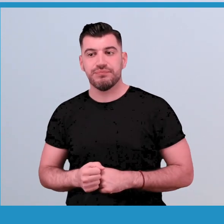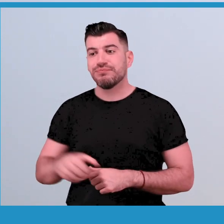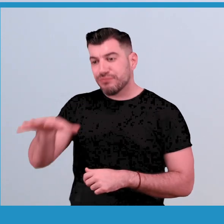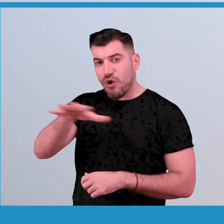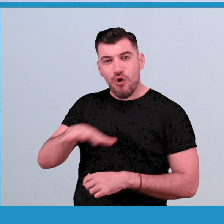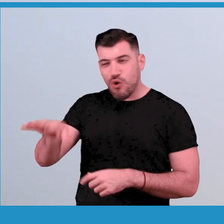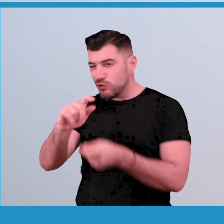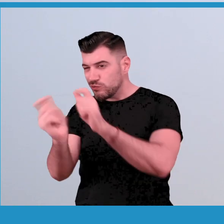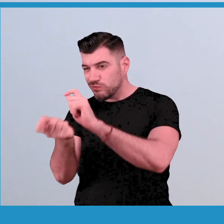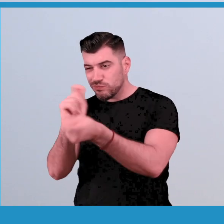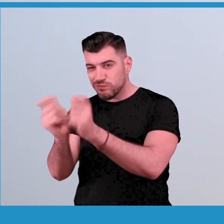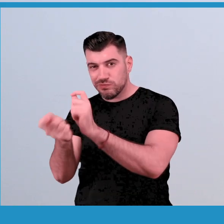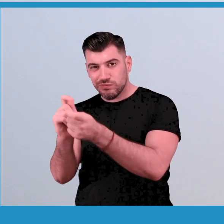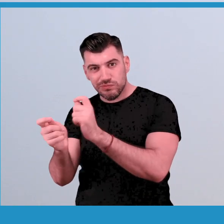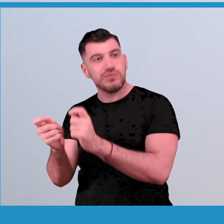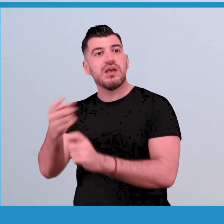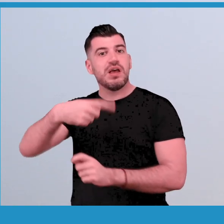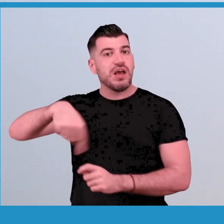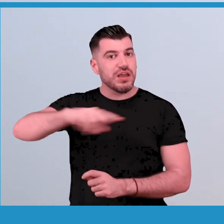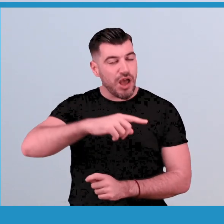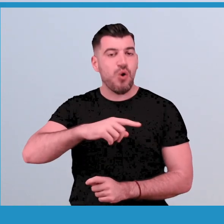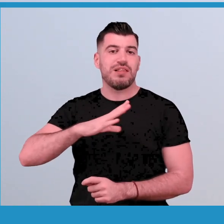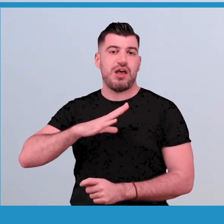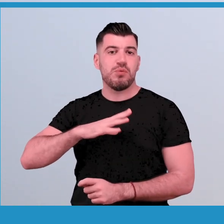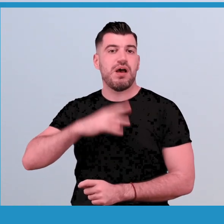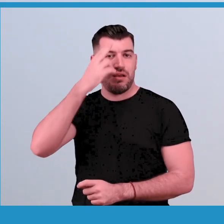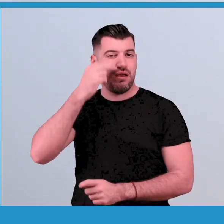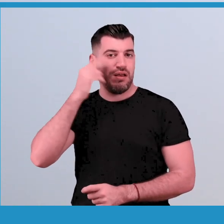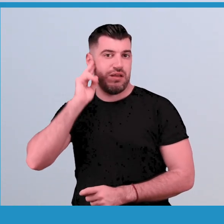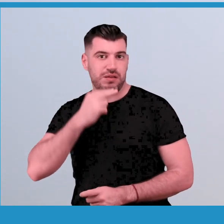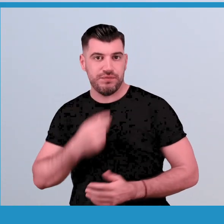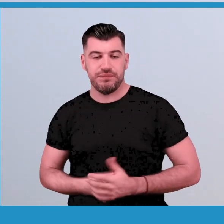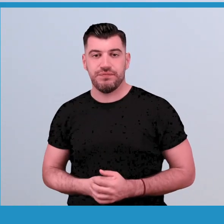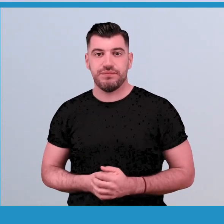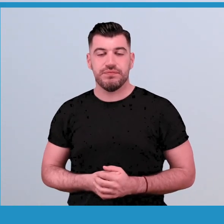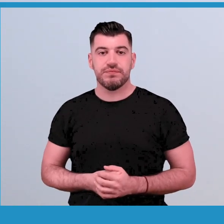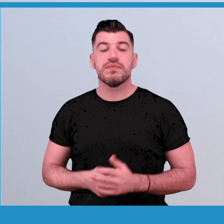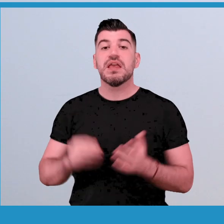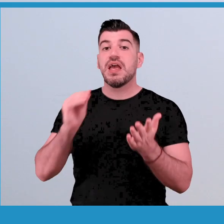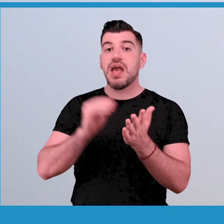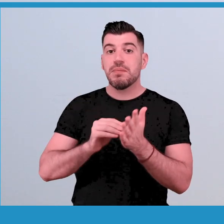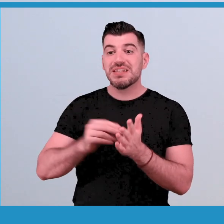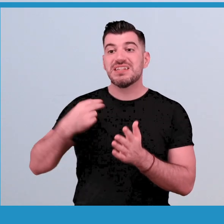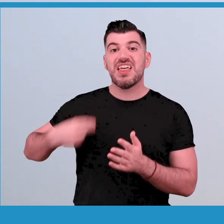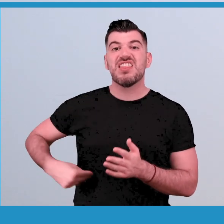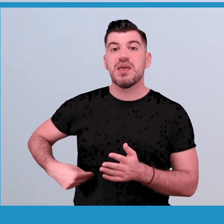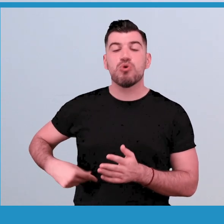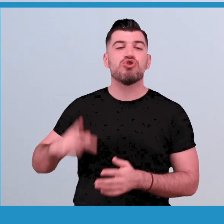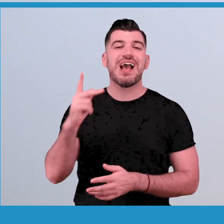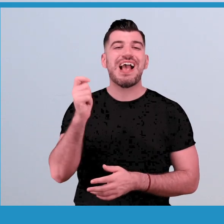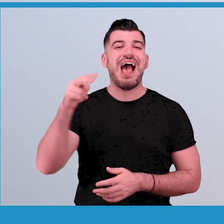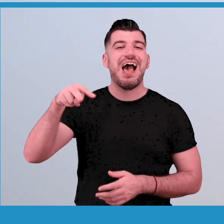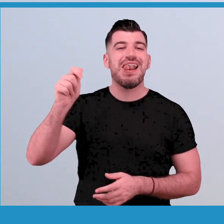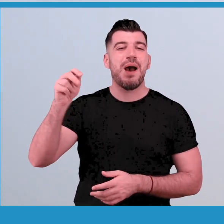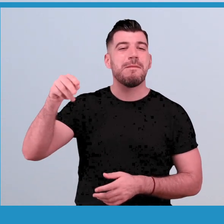για άτομα με κινητική και οπτική βλάβη. Συμπεριληπτικές προσπάθειες φαίνεται να γίνονται και από το Δήμο Καλαμαριάς, καθώς